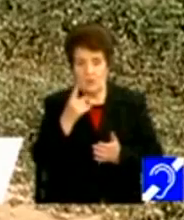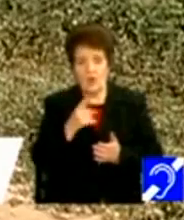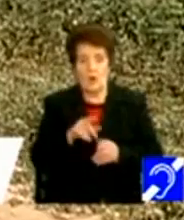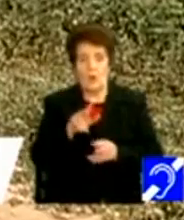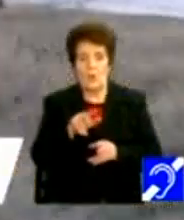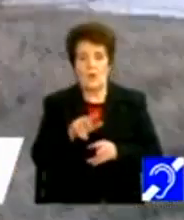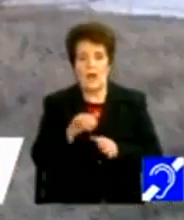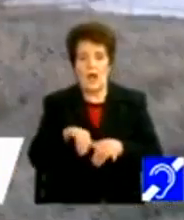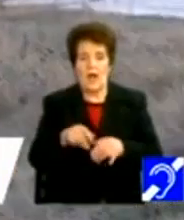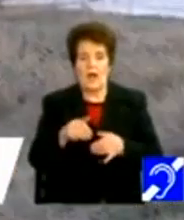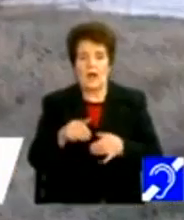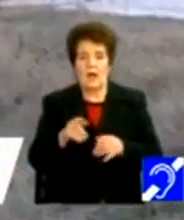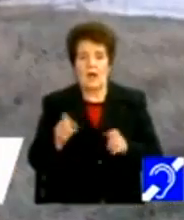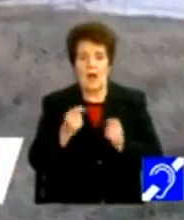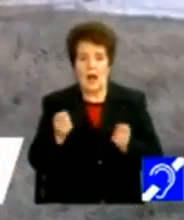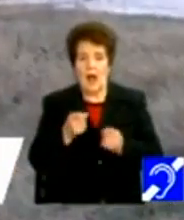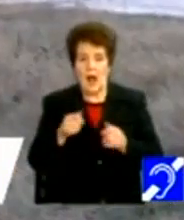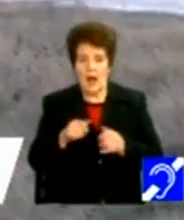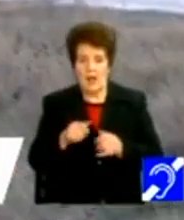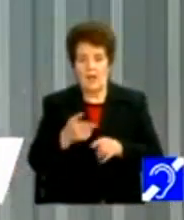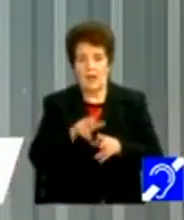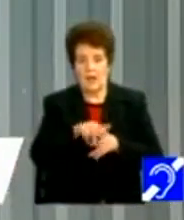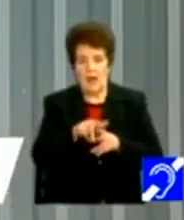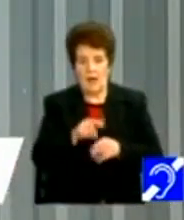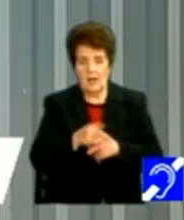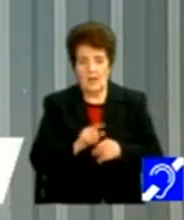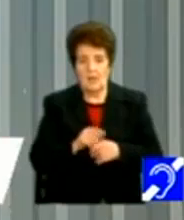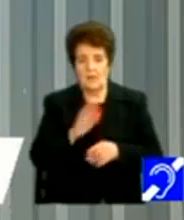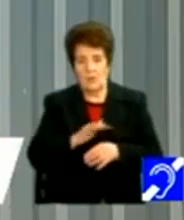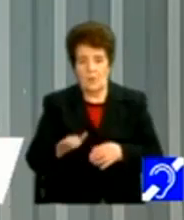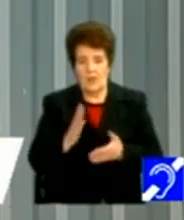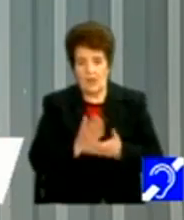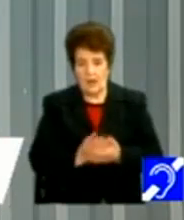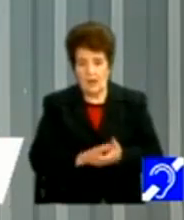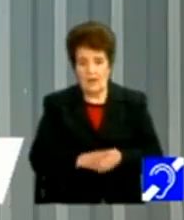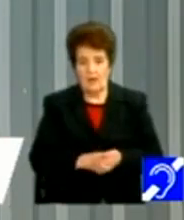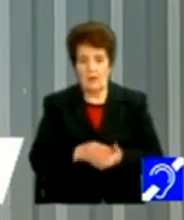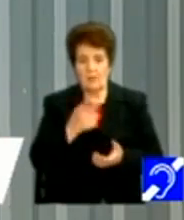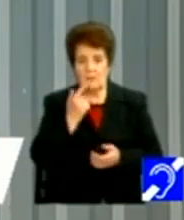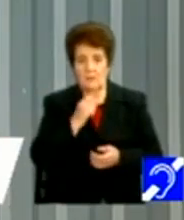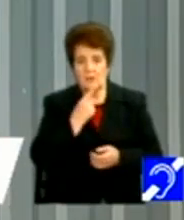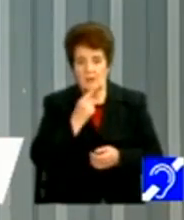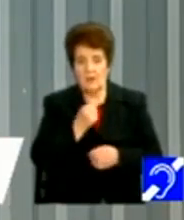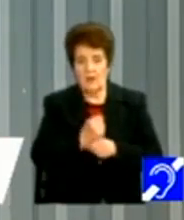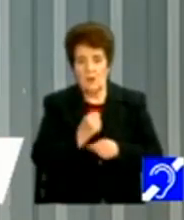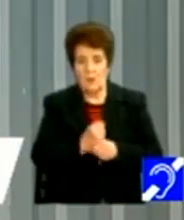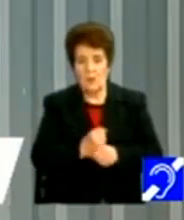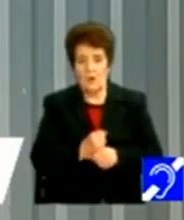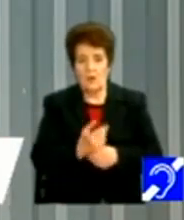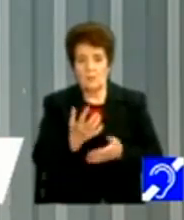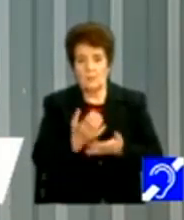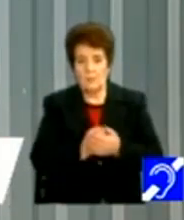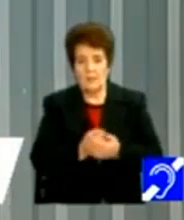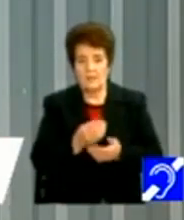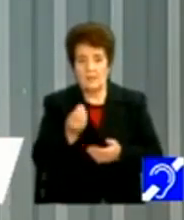pentru copii și nepoți, pentru că și ei se descurcă greu. Îți duc tot lumea pe lucru. Asta cum spun, la lucru, mai departe să primească